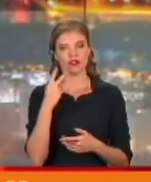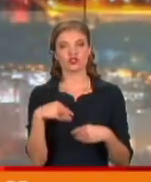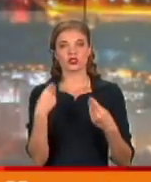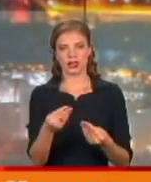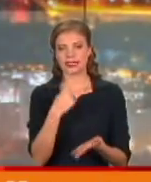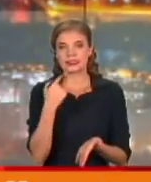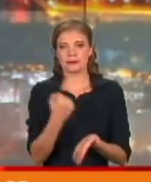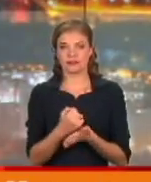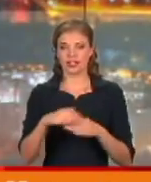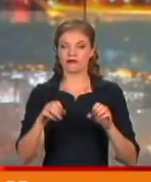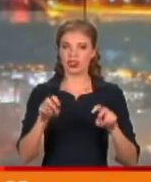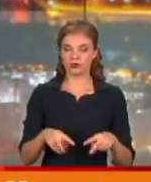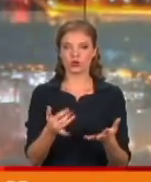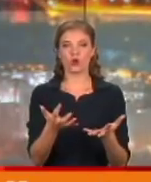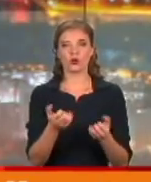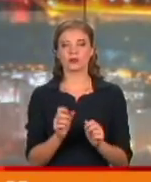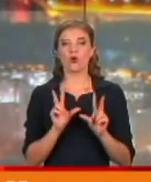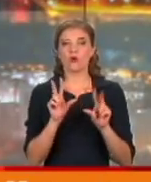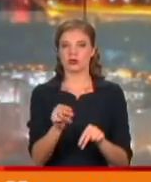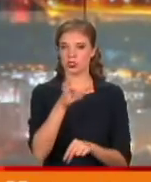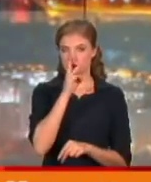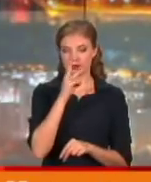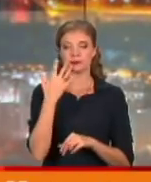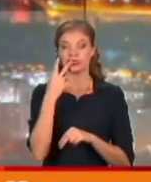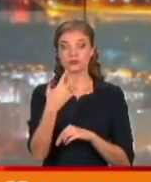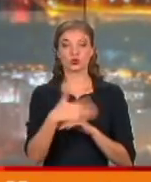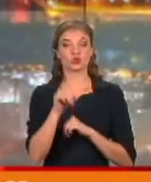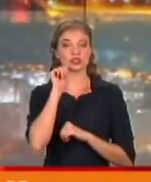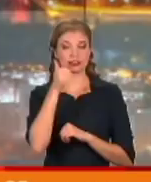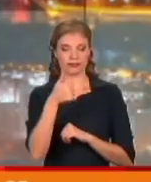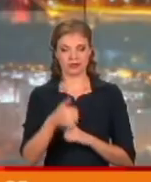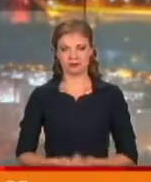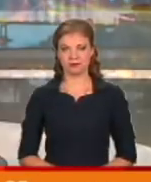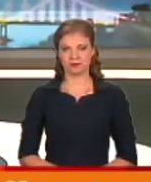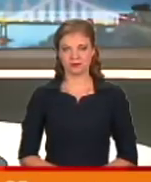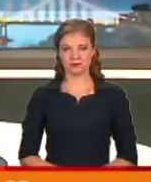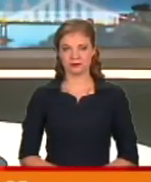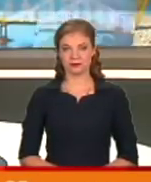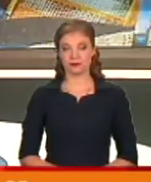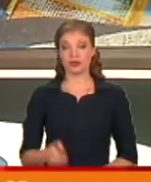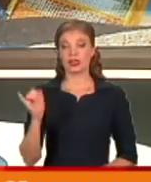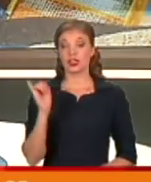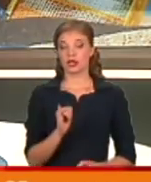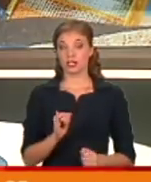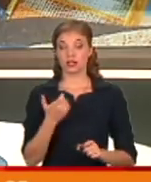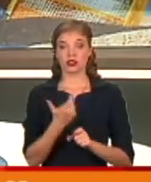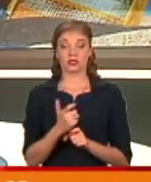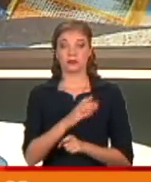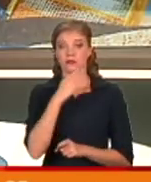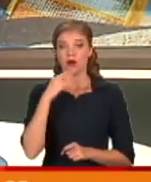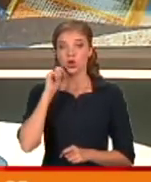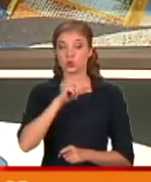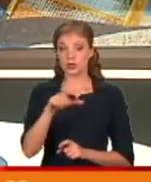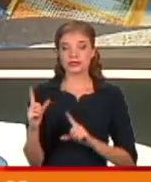вдається підтвердити кваліфікацію та отримати обіцяну платню? Дивіться вже завтра в наступній серії. І нечувано багато